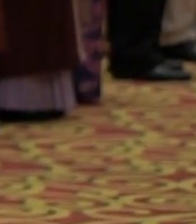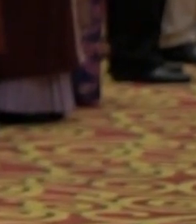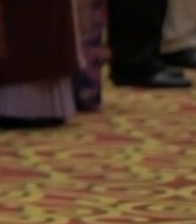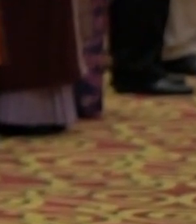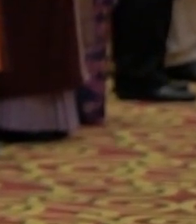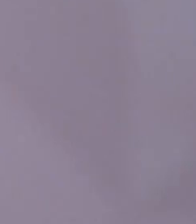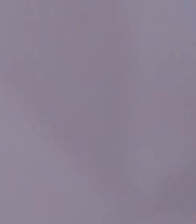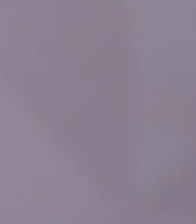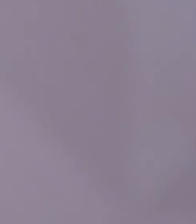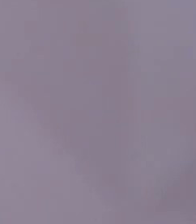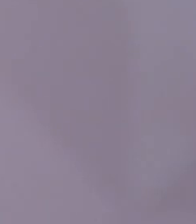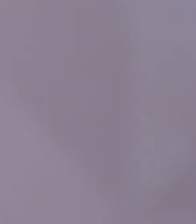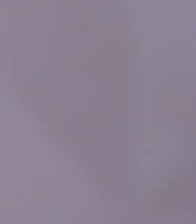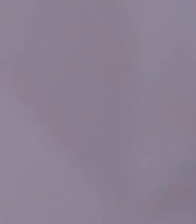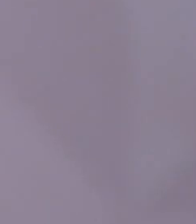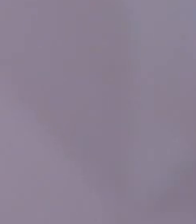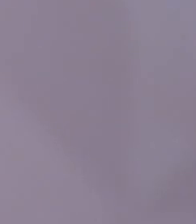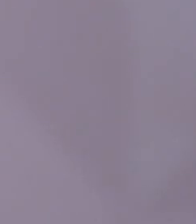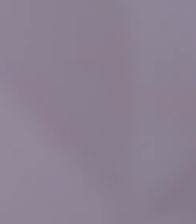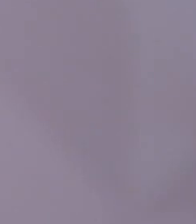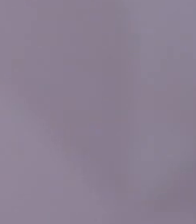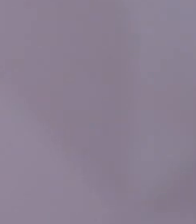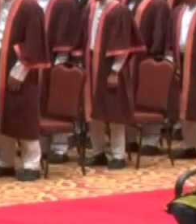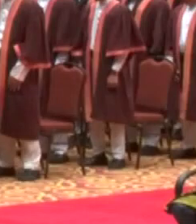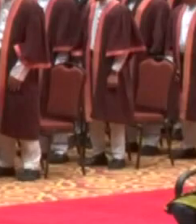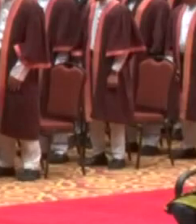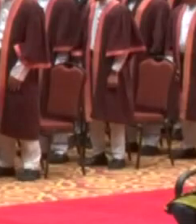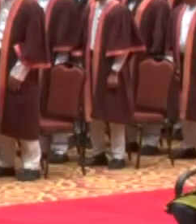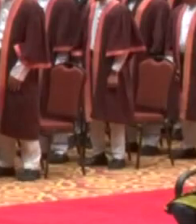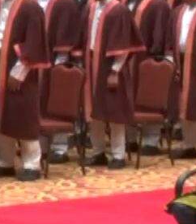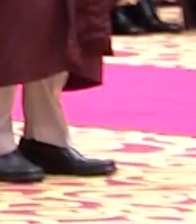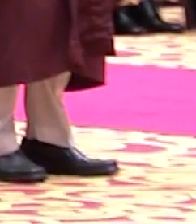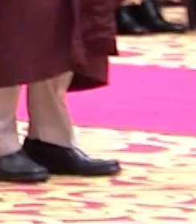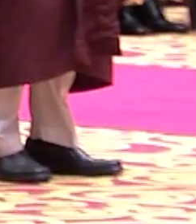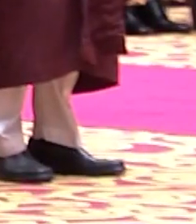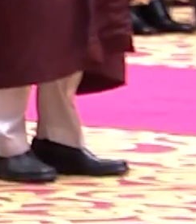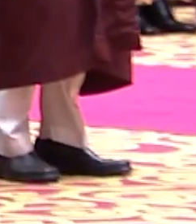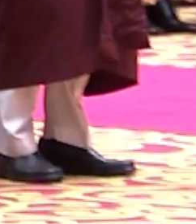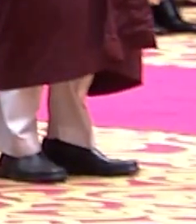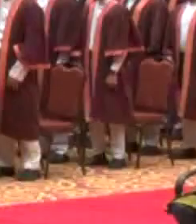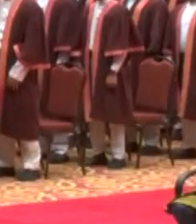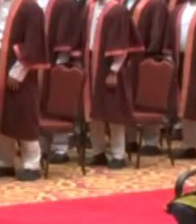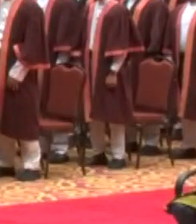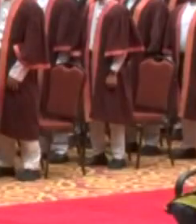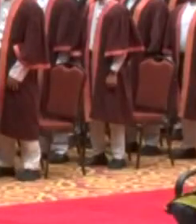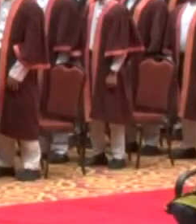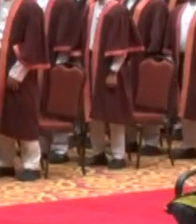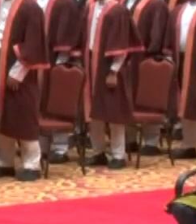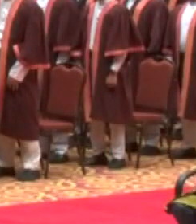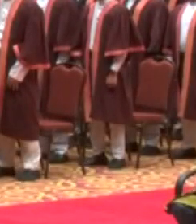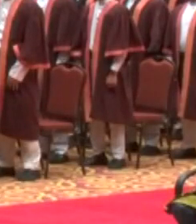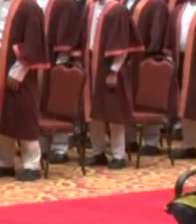tiap-tiap graduan yang nama mereka disenaraikan dalam buku convocation. Allahu Akbar